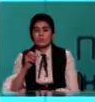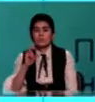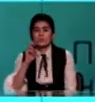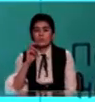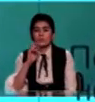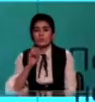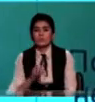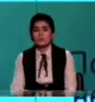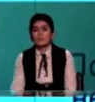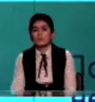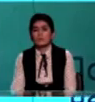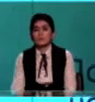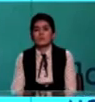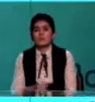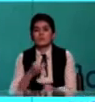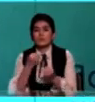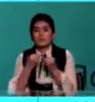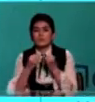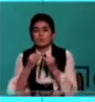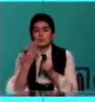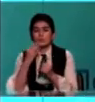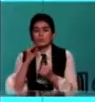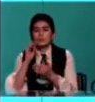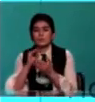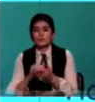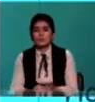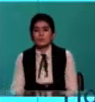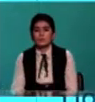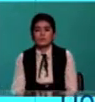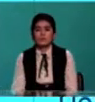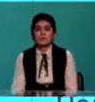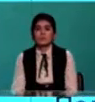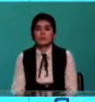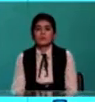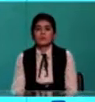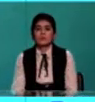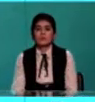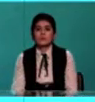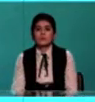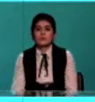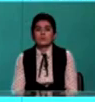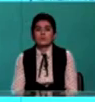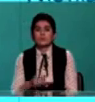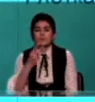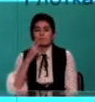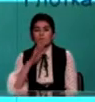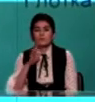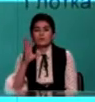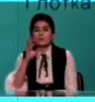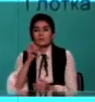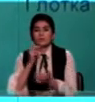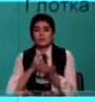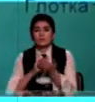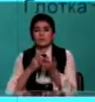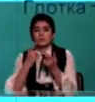нервная цепочка, желтым у вас указано. Ну и остальные здесь органы, да, показаны для того, чтобы видели,